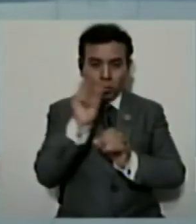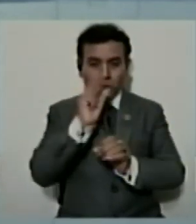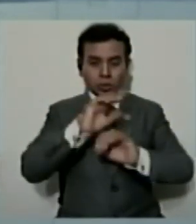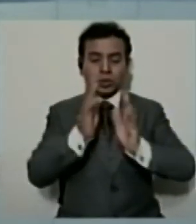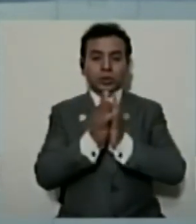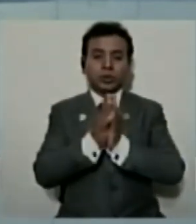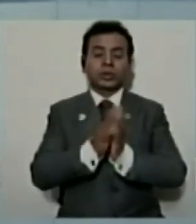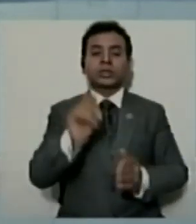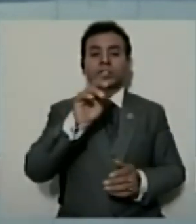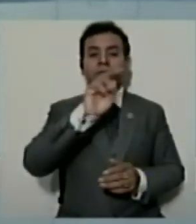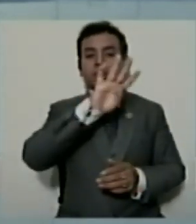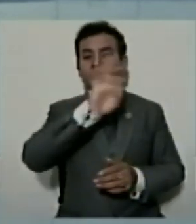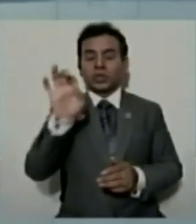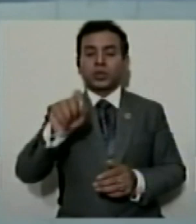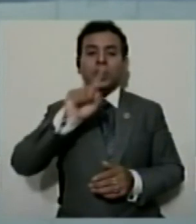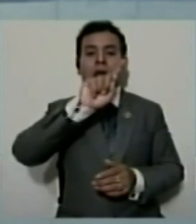5416 জন,